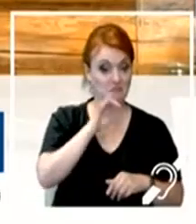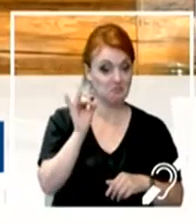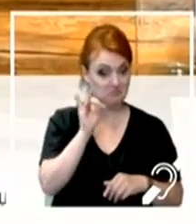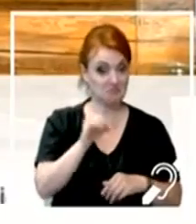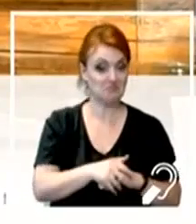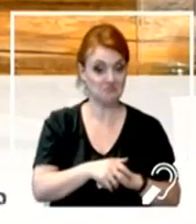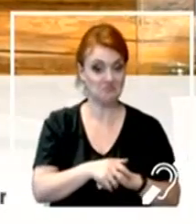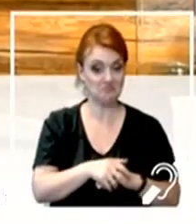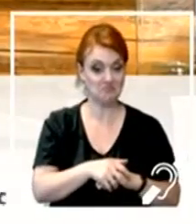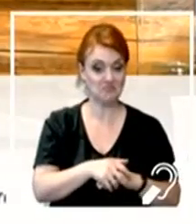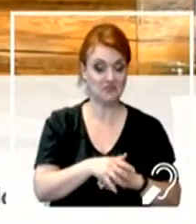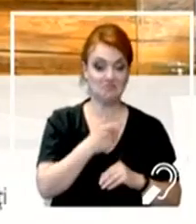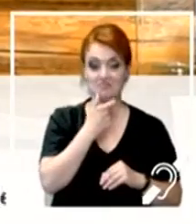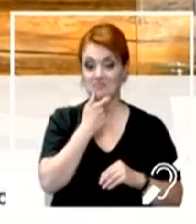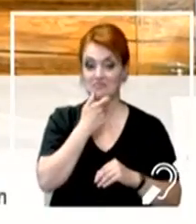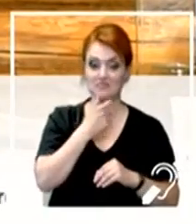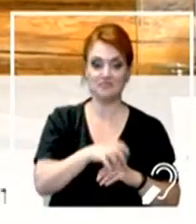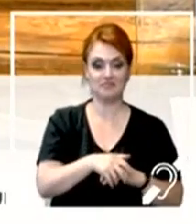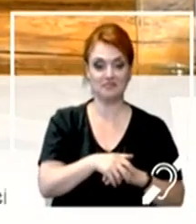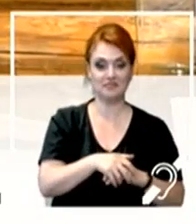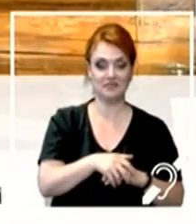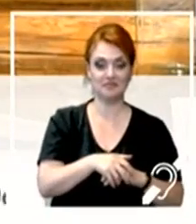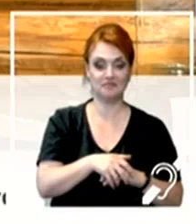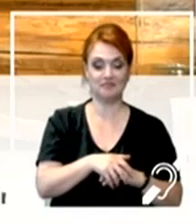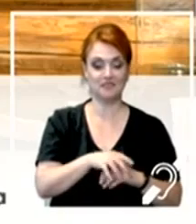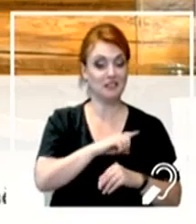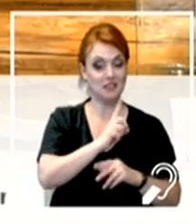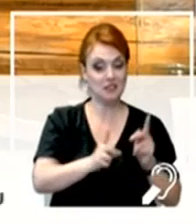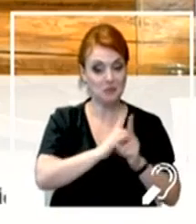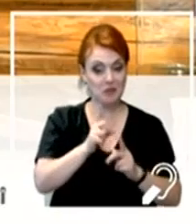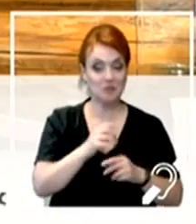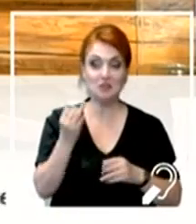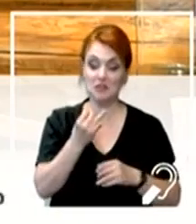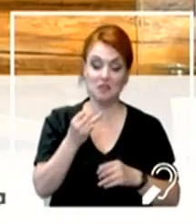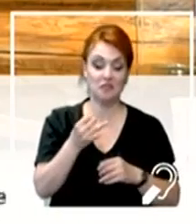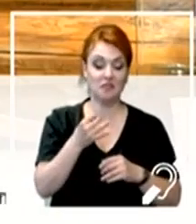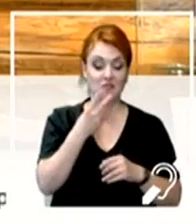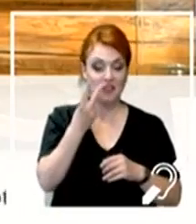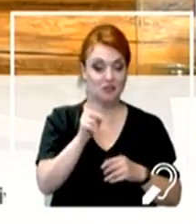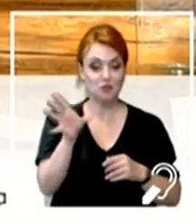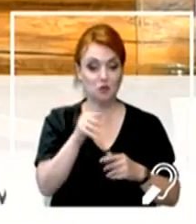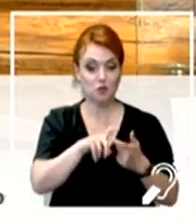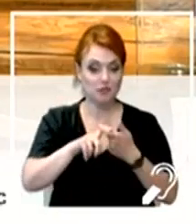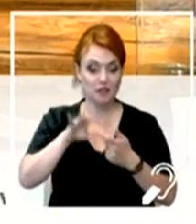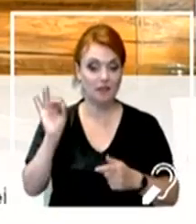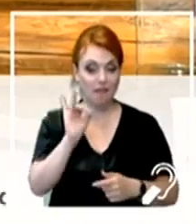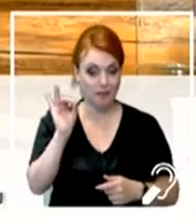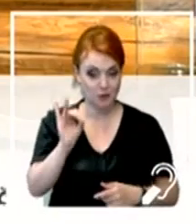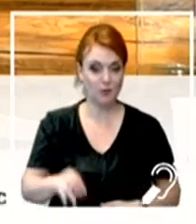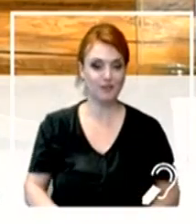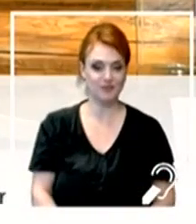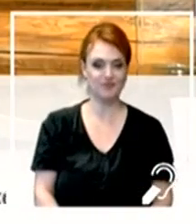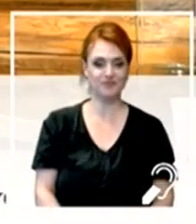alles ist. Ich habe ja das Gebäude noch in seiner Entstehung erlebt, wie es leer war und wie es jetzt mit